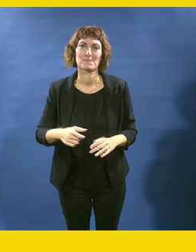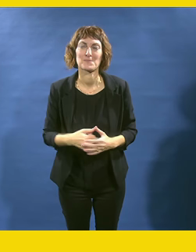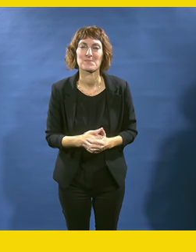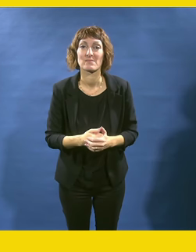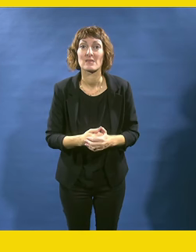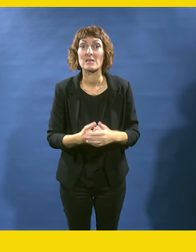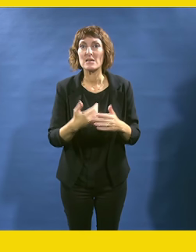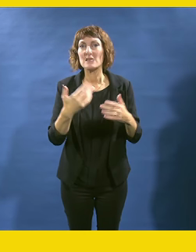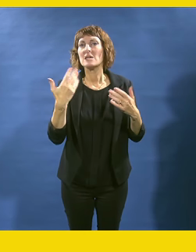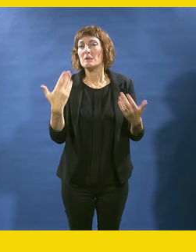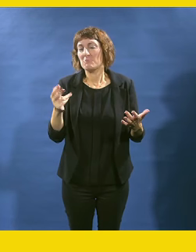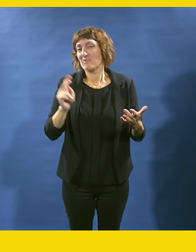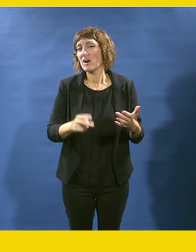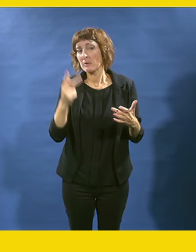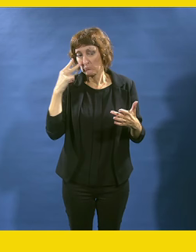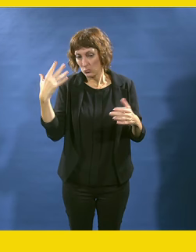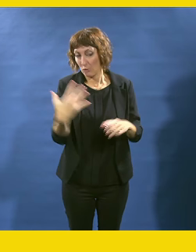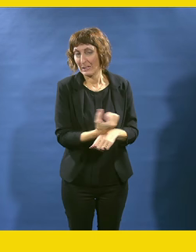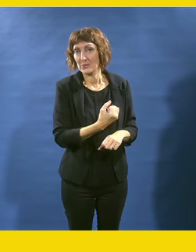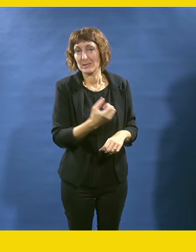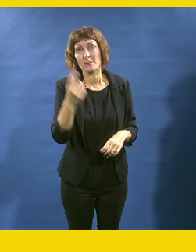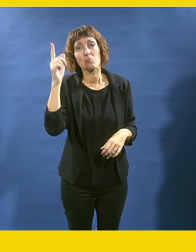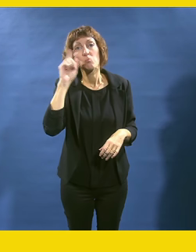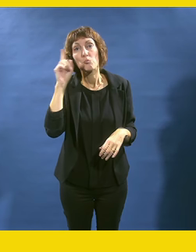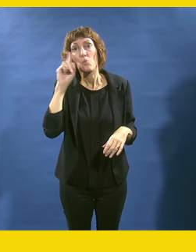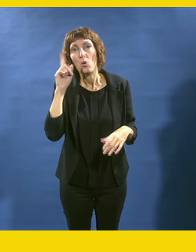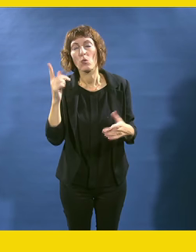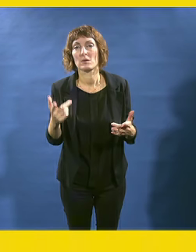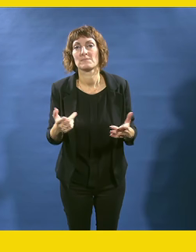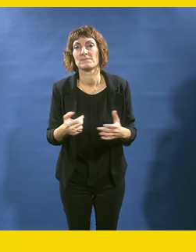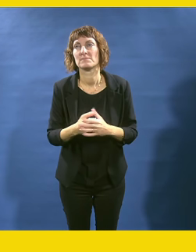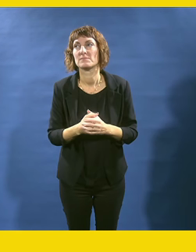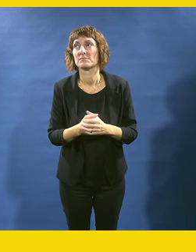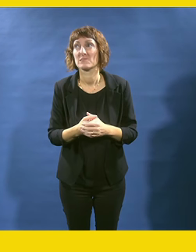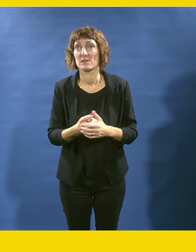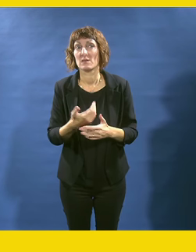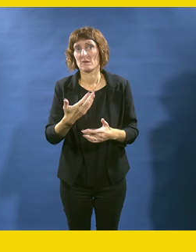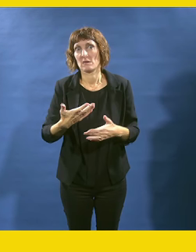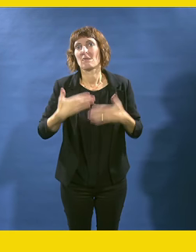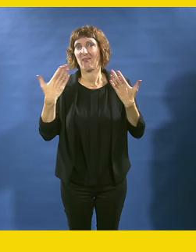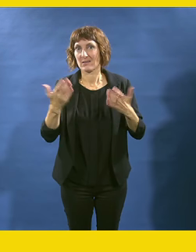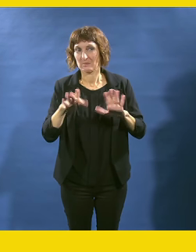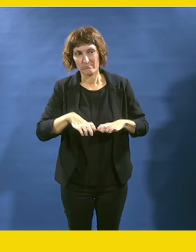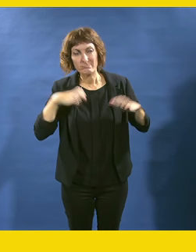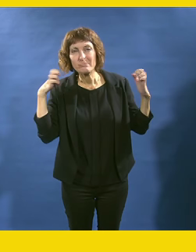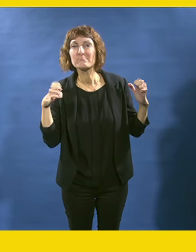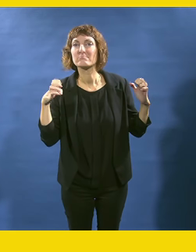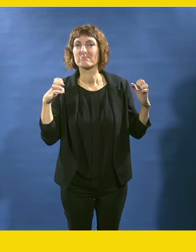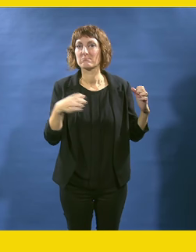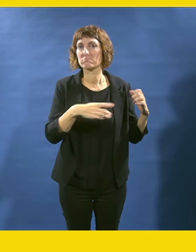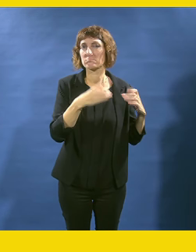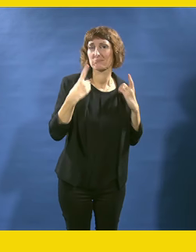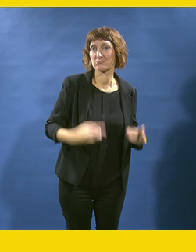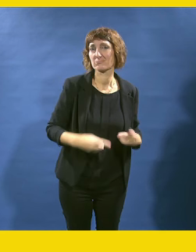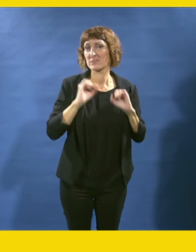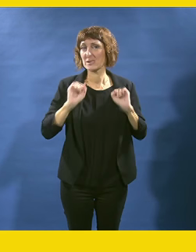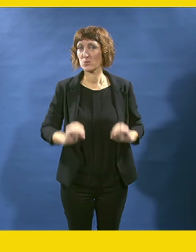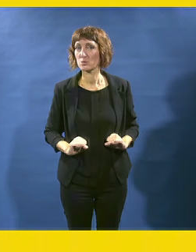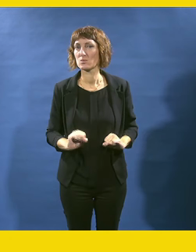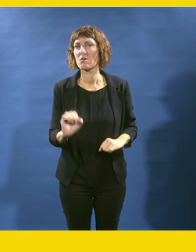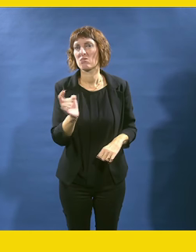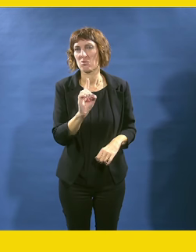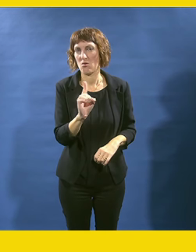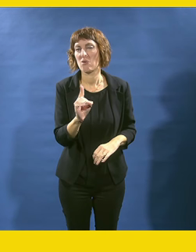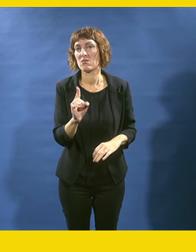Mais si nous avons réussi, c'est pas seulement, pas du tout, grâce aux parlementaires. Nous l'avons fait d'abord et avant tout, et c'est la plus grande leçon de